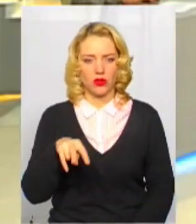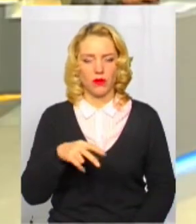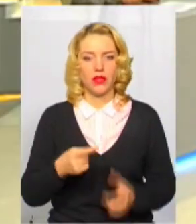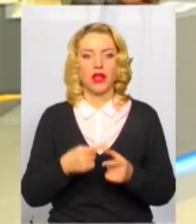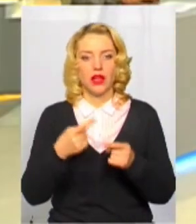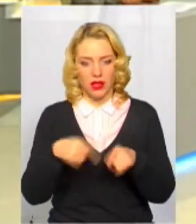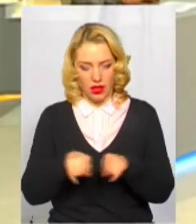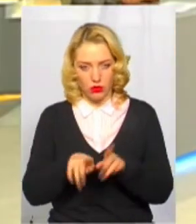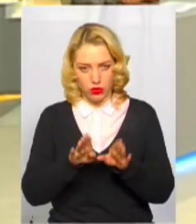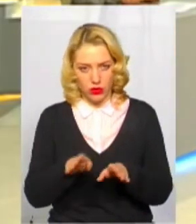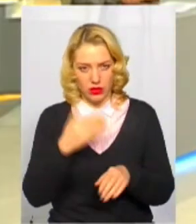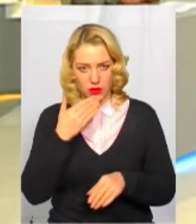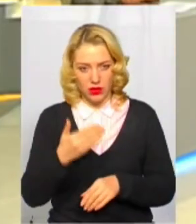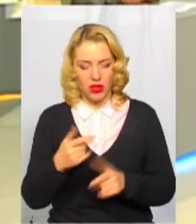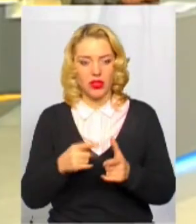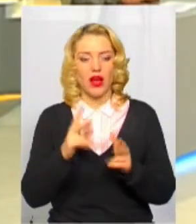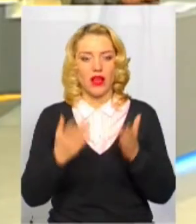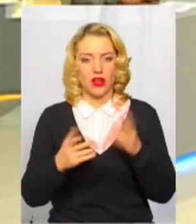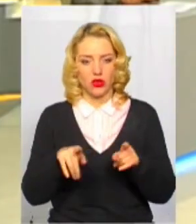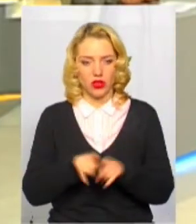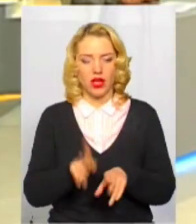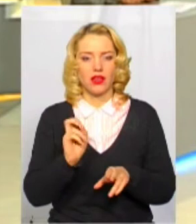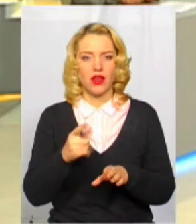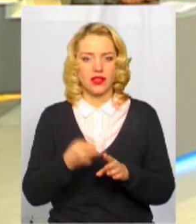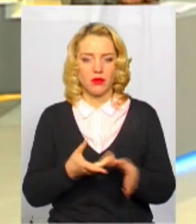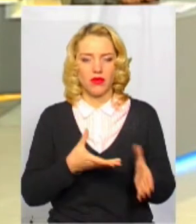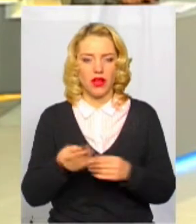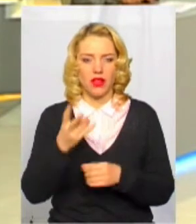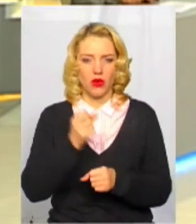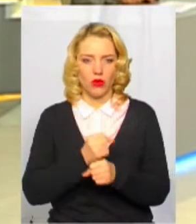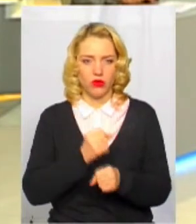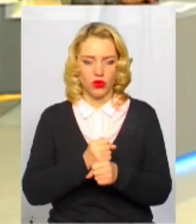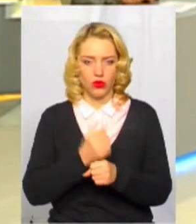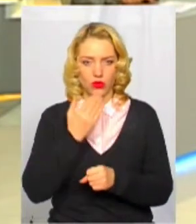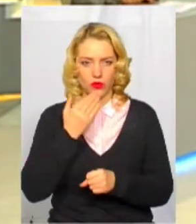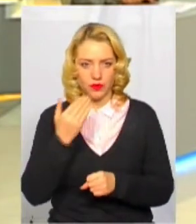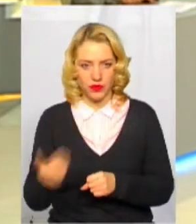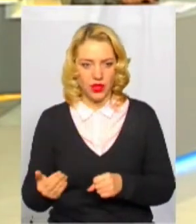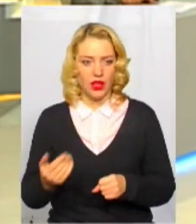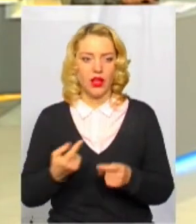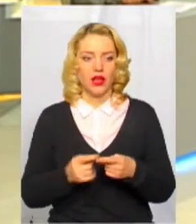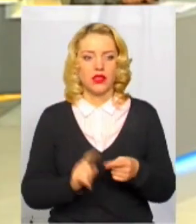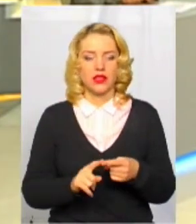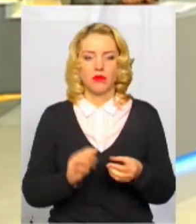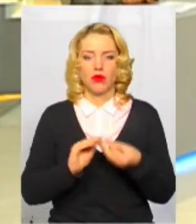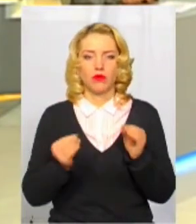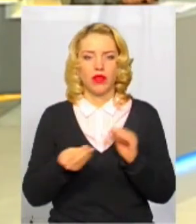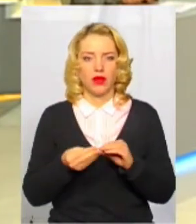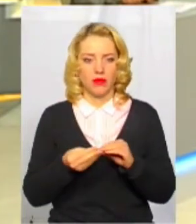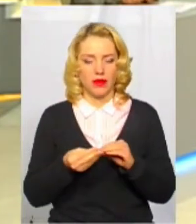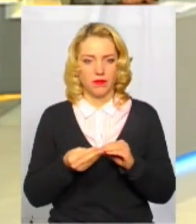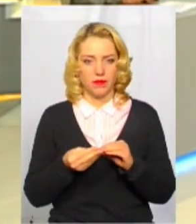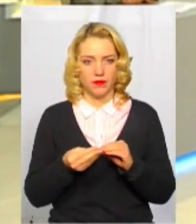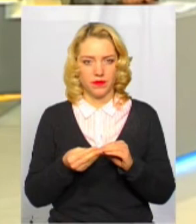це буде? І якщо так, то як це позначиться на роботі соцзахисту області загалом? Ви знаєте, це не то, що проблемно, це,